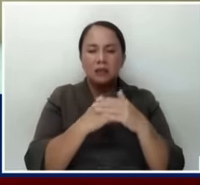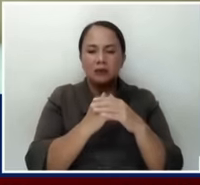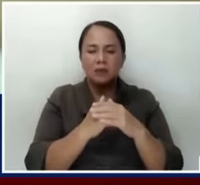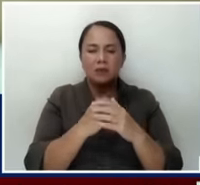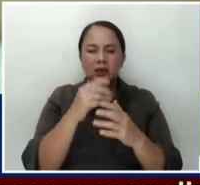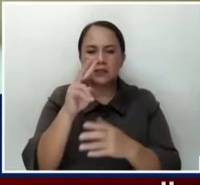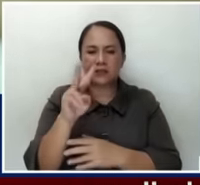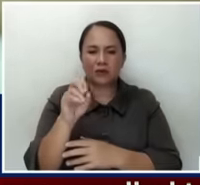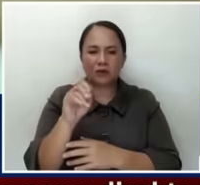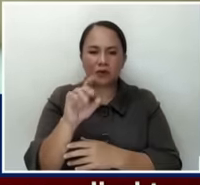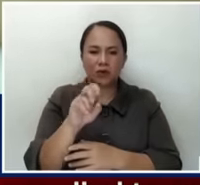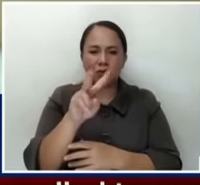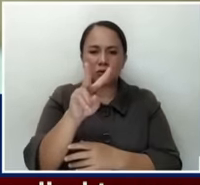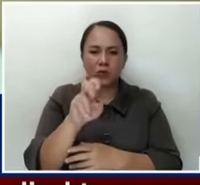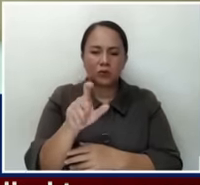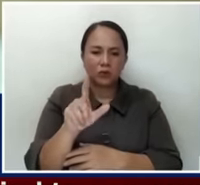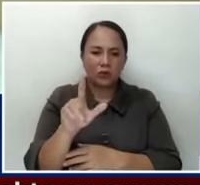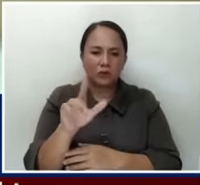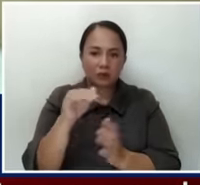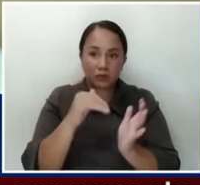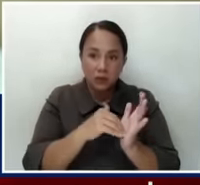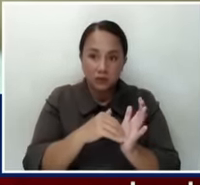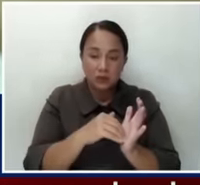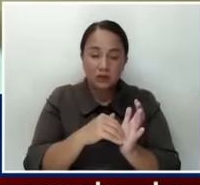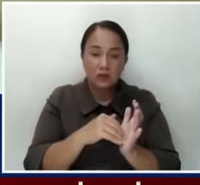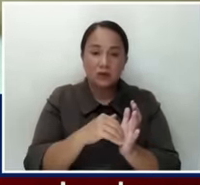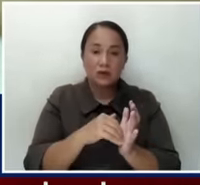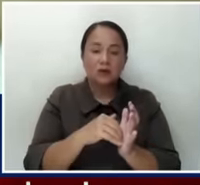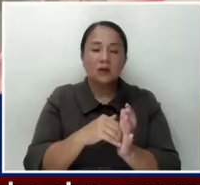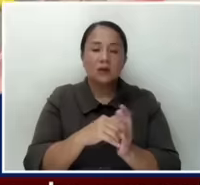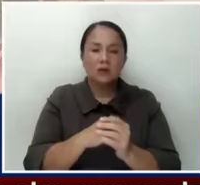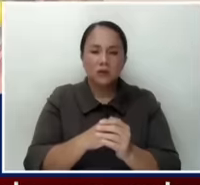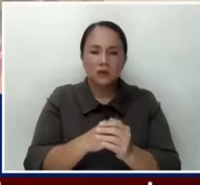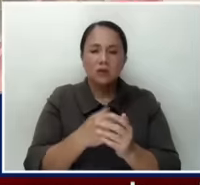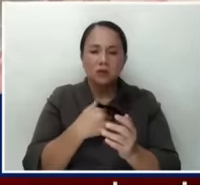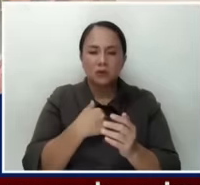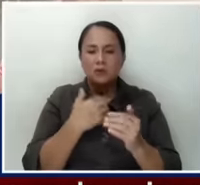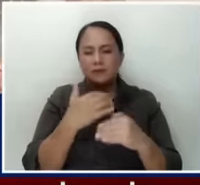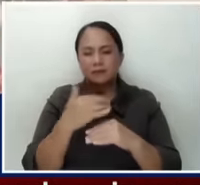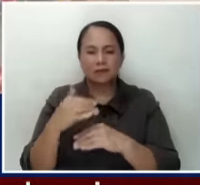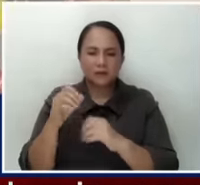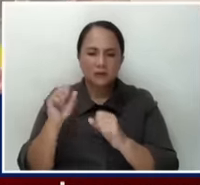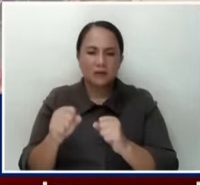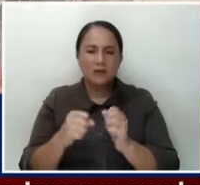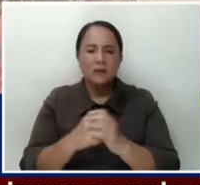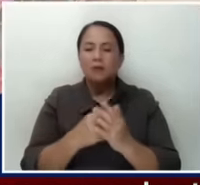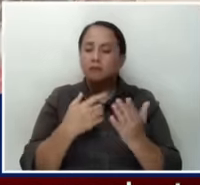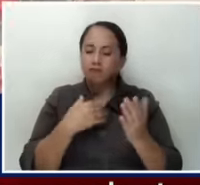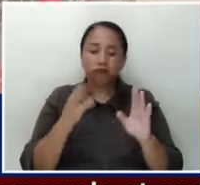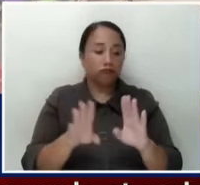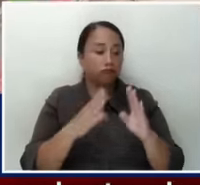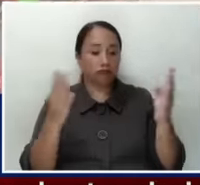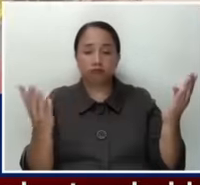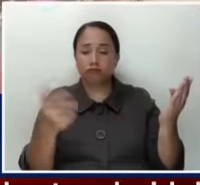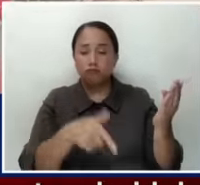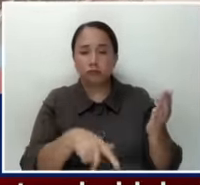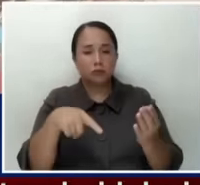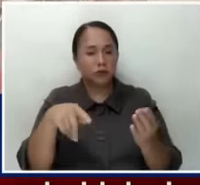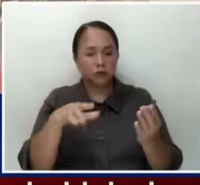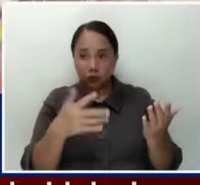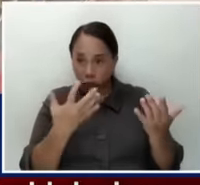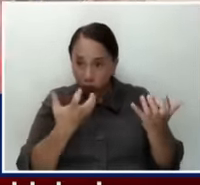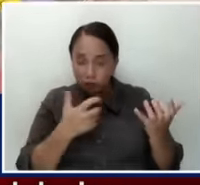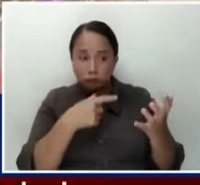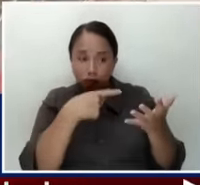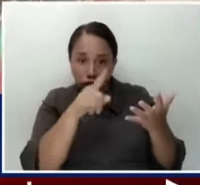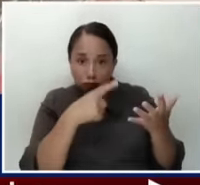up to 225,000, sabi nga niya, o di you'll be limited to that. Bukas naman anya ang PCSO sa investigasyon